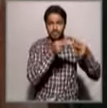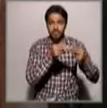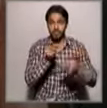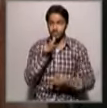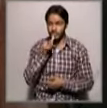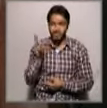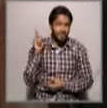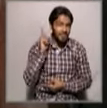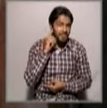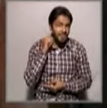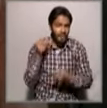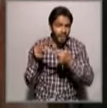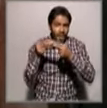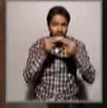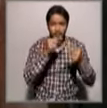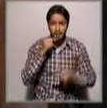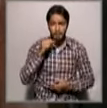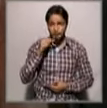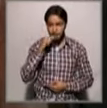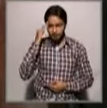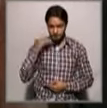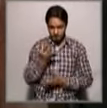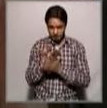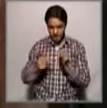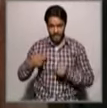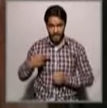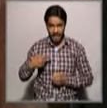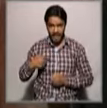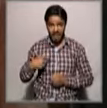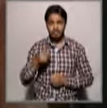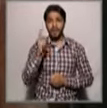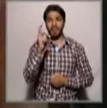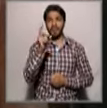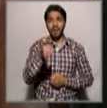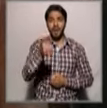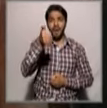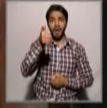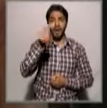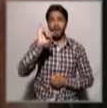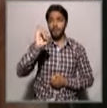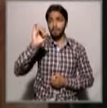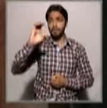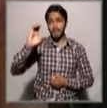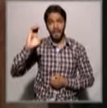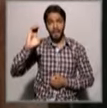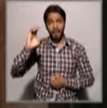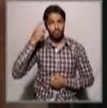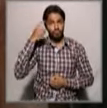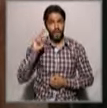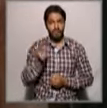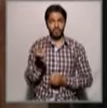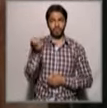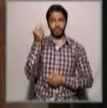رامج فهل اسمي هذا هل أسمي هذا الاسم مش عارف إيه رامج هي راء ميم ألف جيم